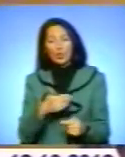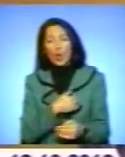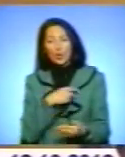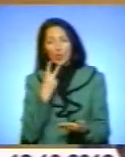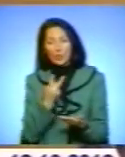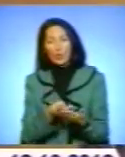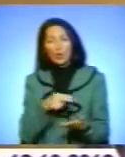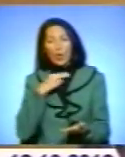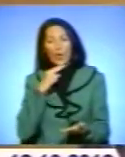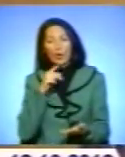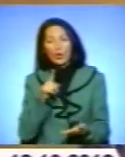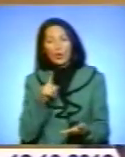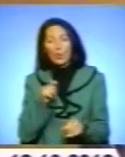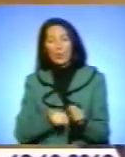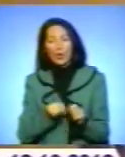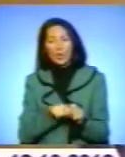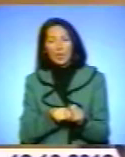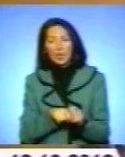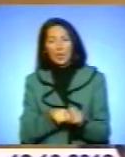звернути увагу, щоб перевірити